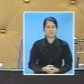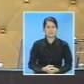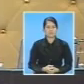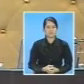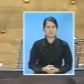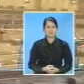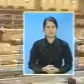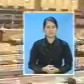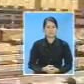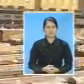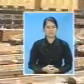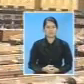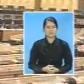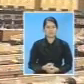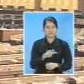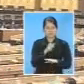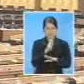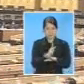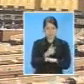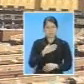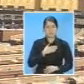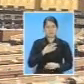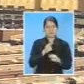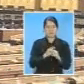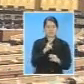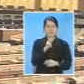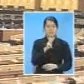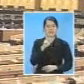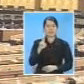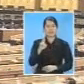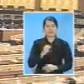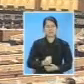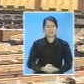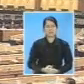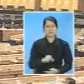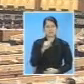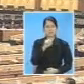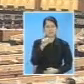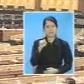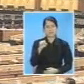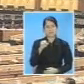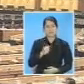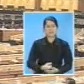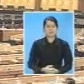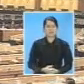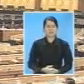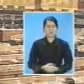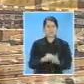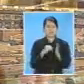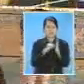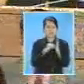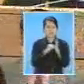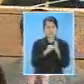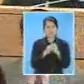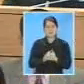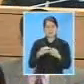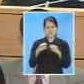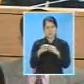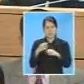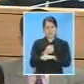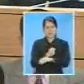กราบเรียนท่านประธานสภาที่เคารพกับผมนายการุณโหสกุลสมาชิกสภาผู้แทนราษฎรกรุงเทพมหานครพรรคเพื่อไท